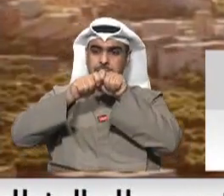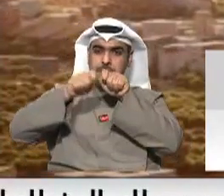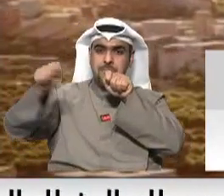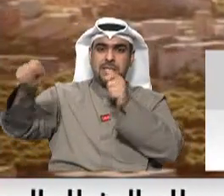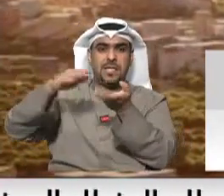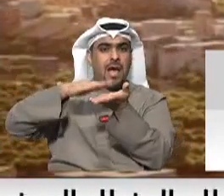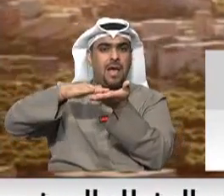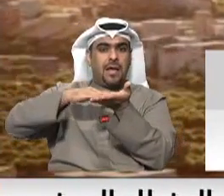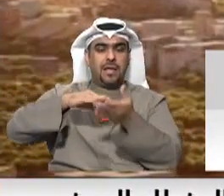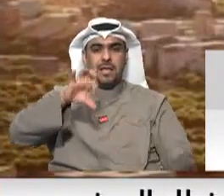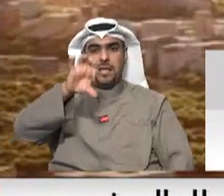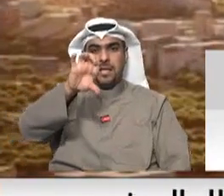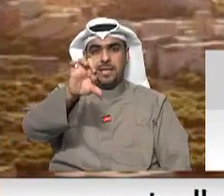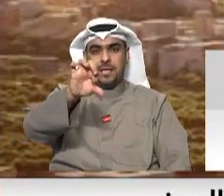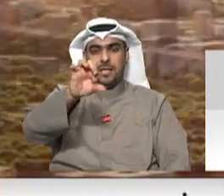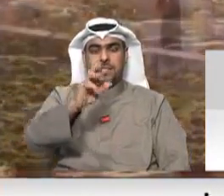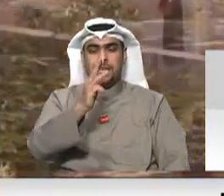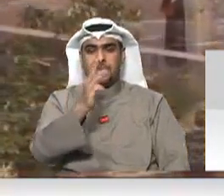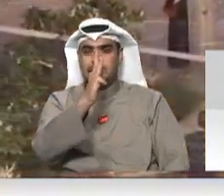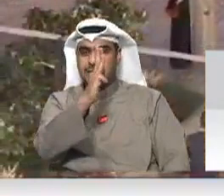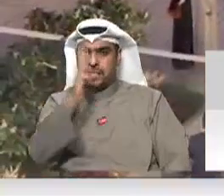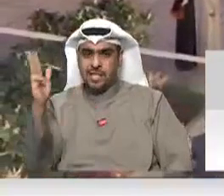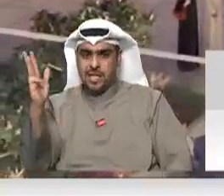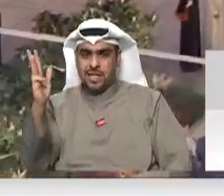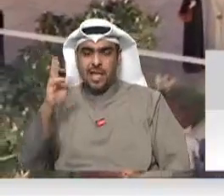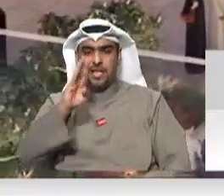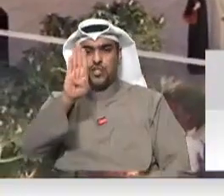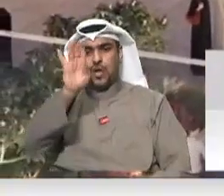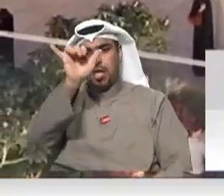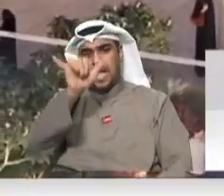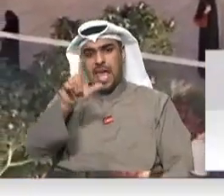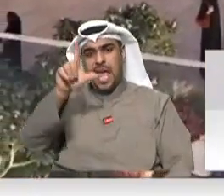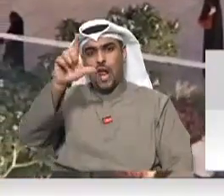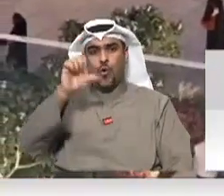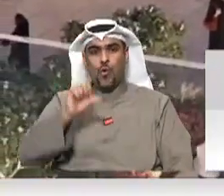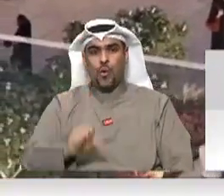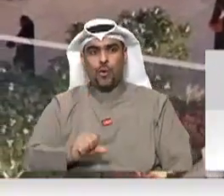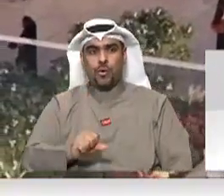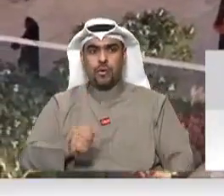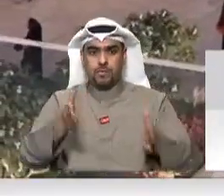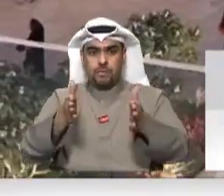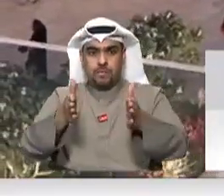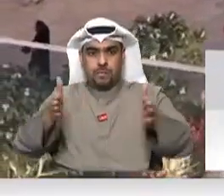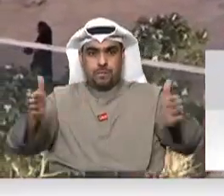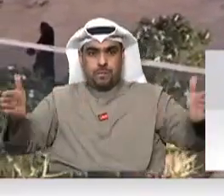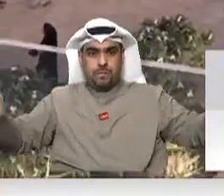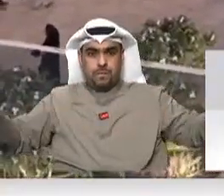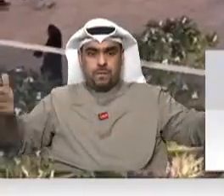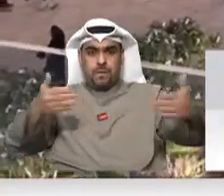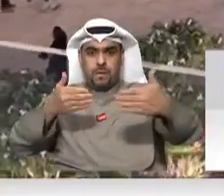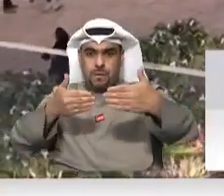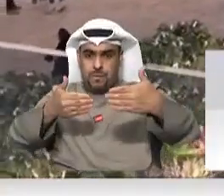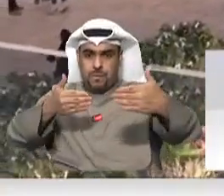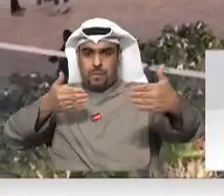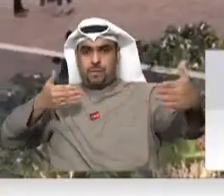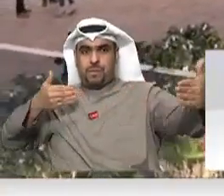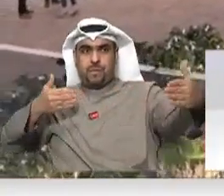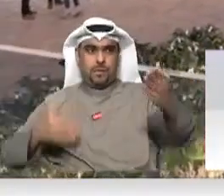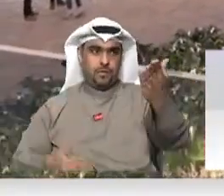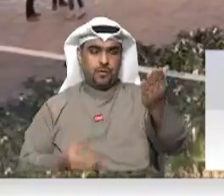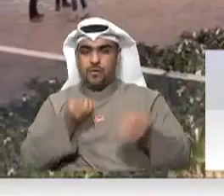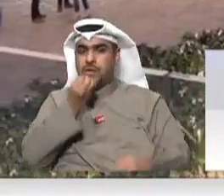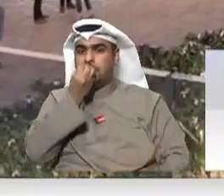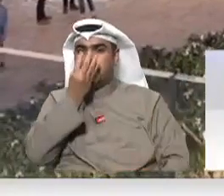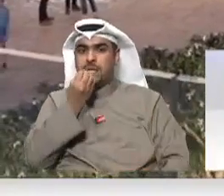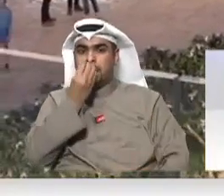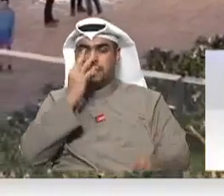عشر كيلو متر مربع يعتمد على تطبيق معايير الاستدامه من خلال توفير المساحات الخضراء وتعزيز المفاهيم